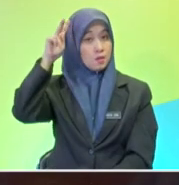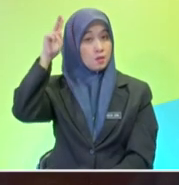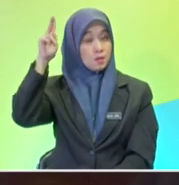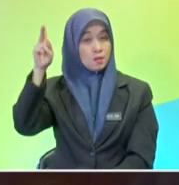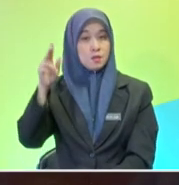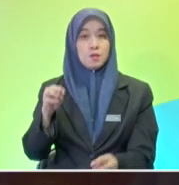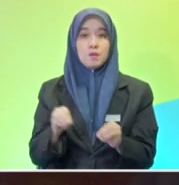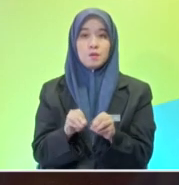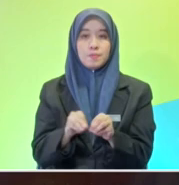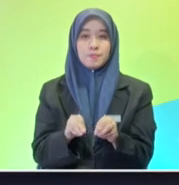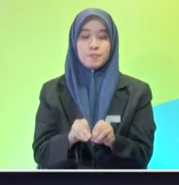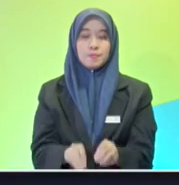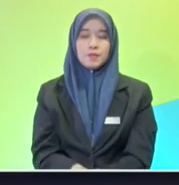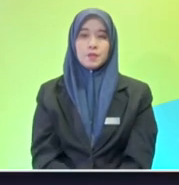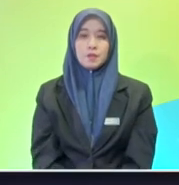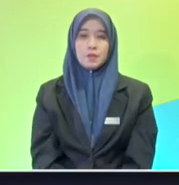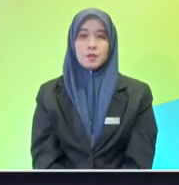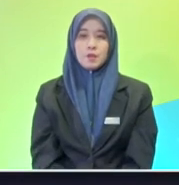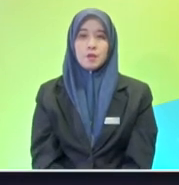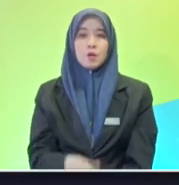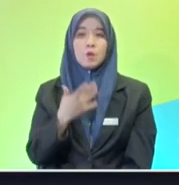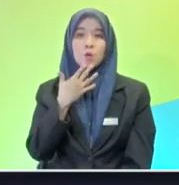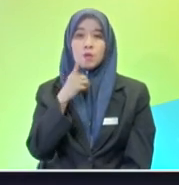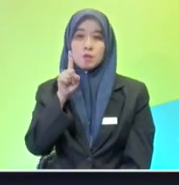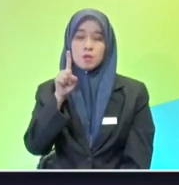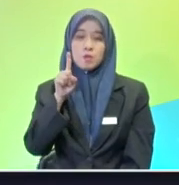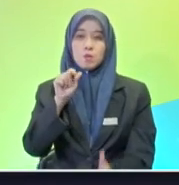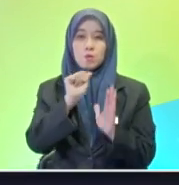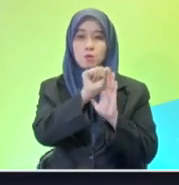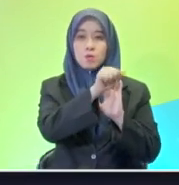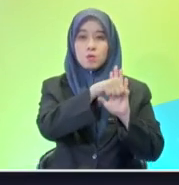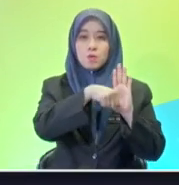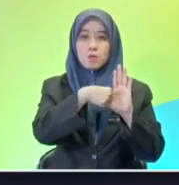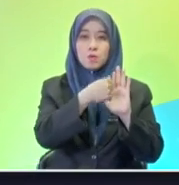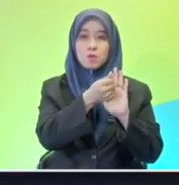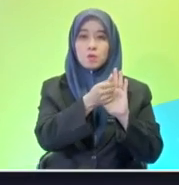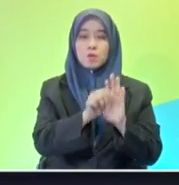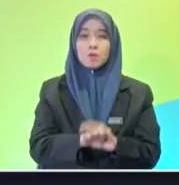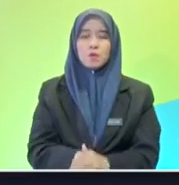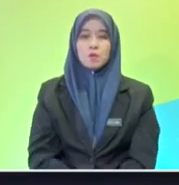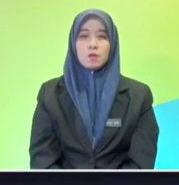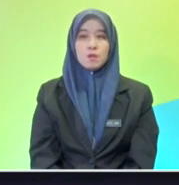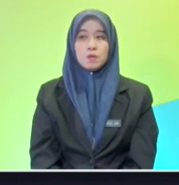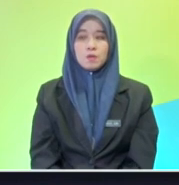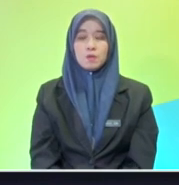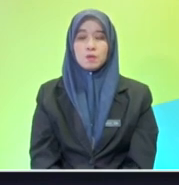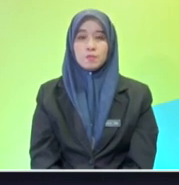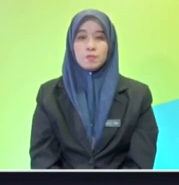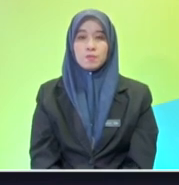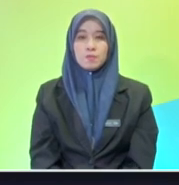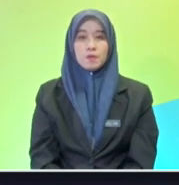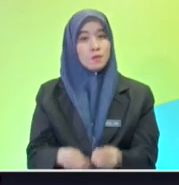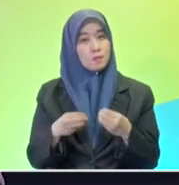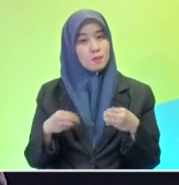Ik oke warnakan satu arah okey Oke Okey dah